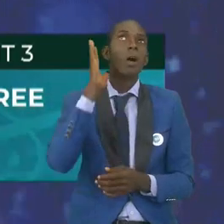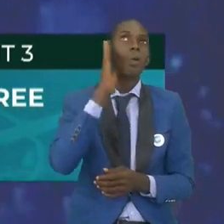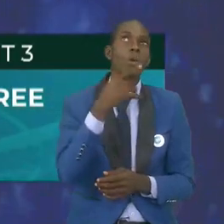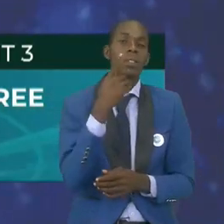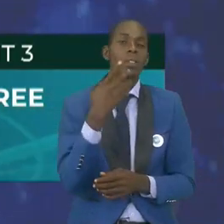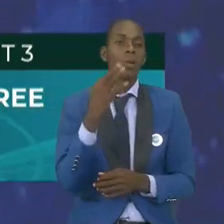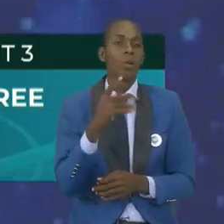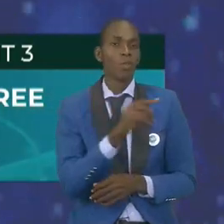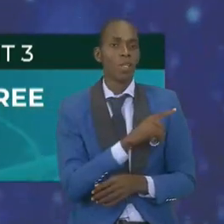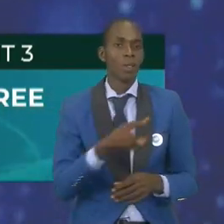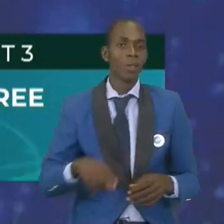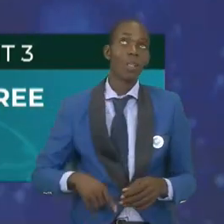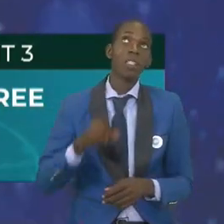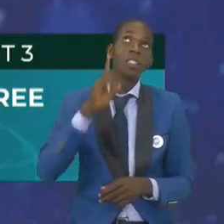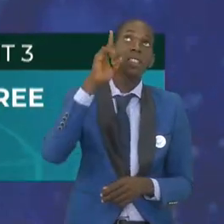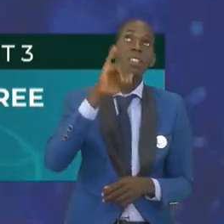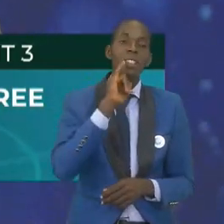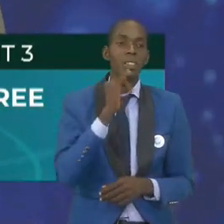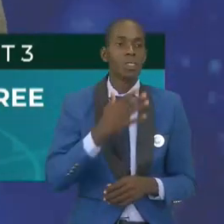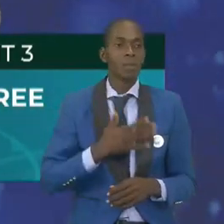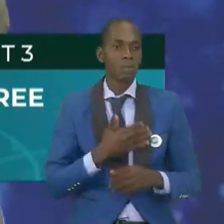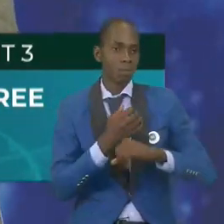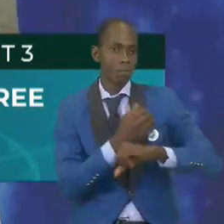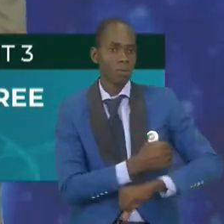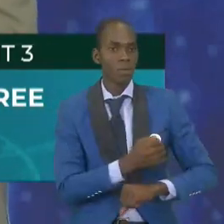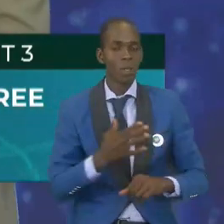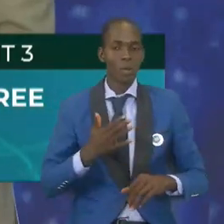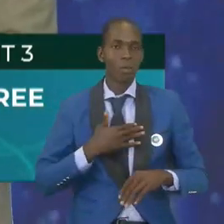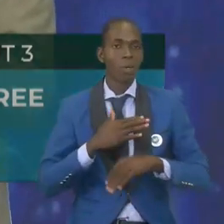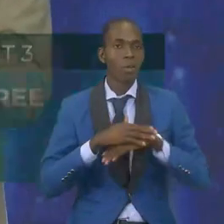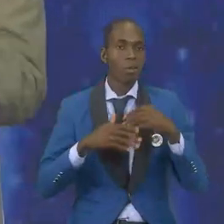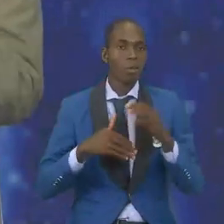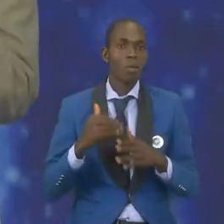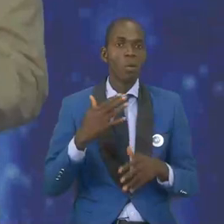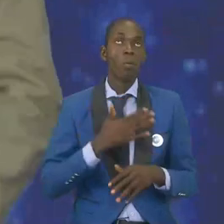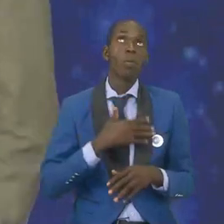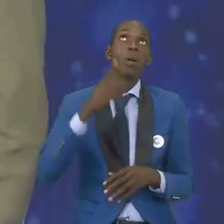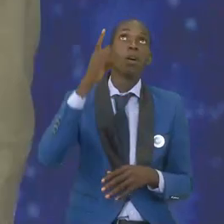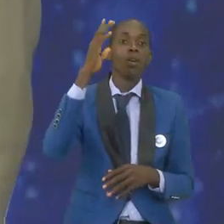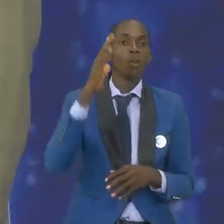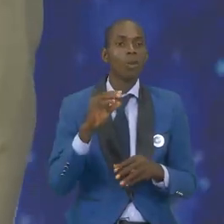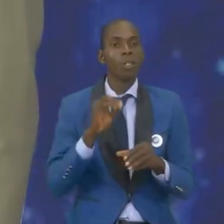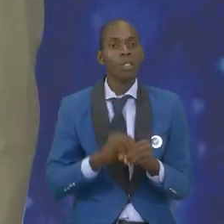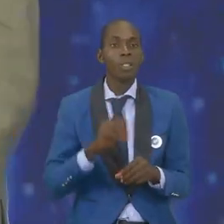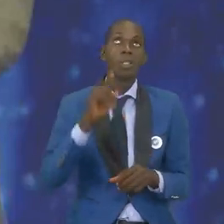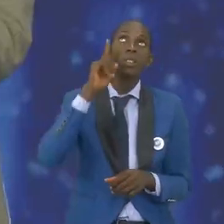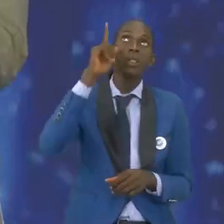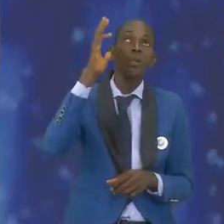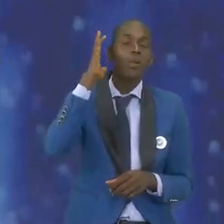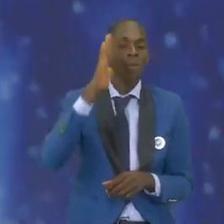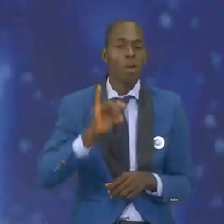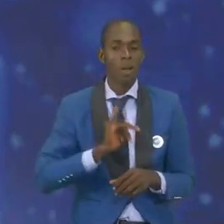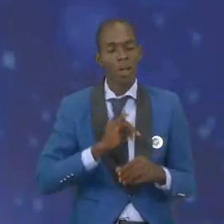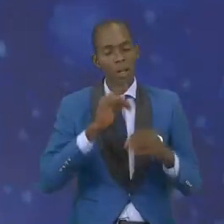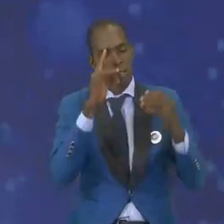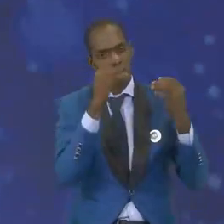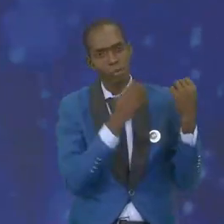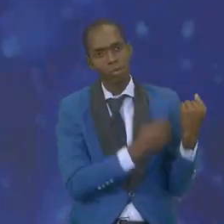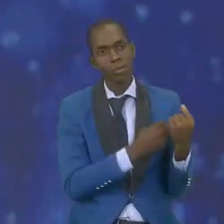Je dis à l'Éternel, mon refuge et ma forteresse, mon Dieu en qui je me